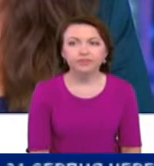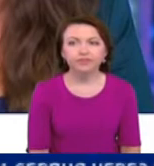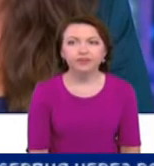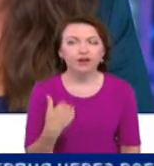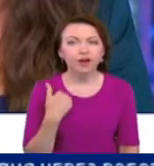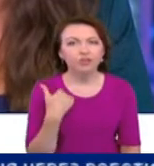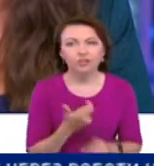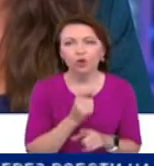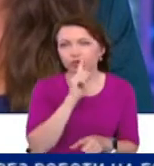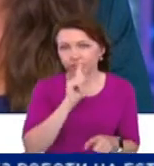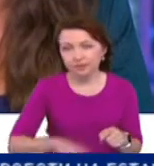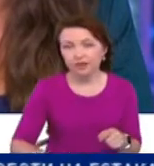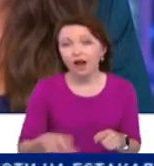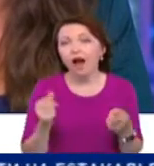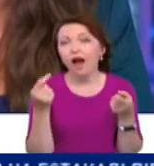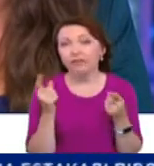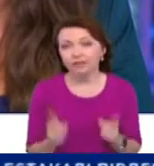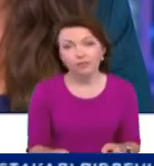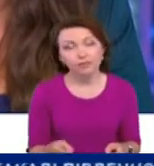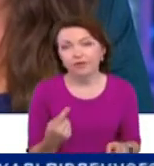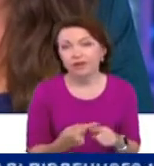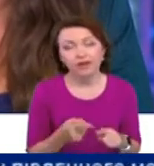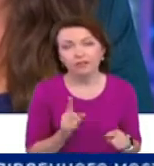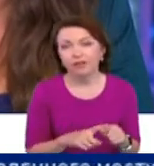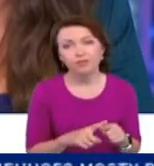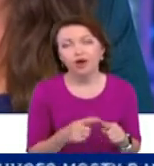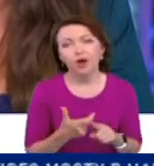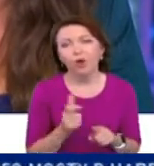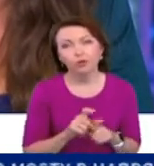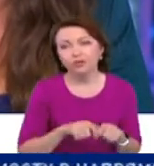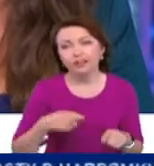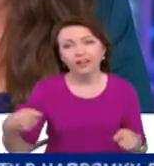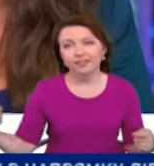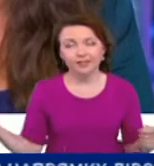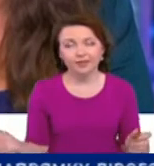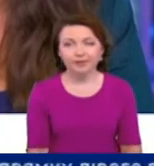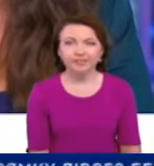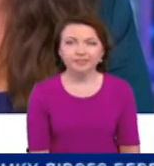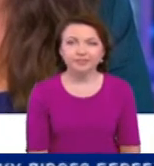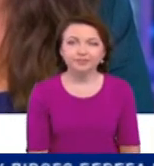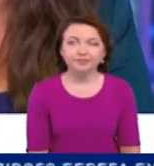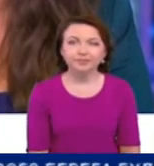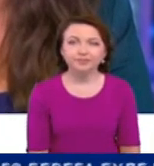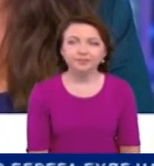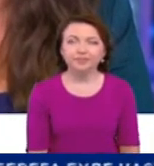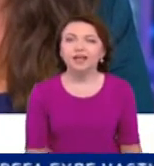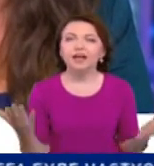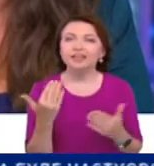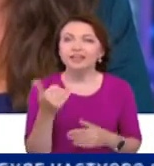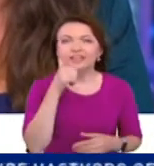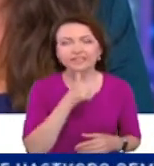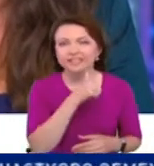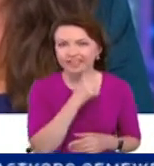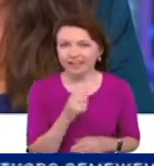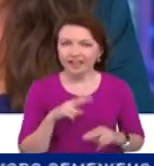тільки кажеться дуже швидко, а на самом деле це дуже длительний процес. Ну, Аня, от який твій секрет